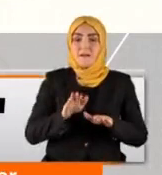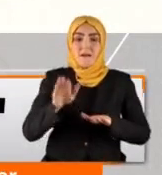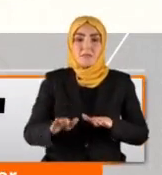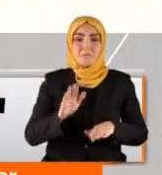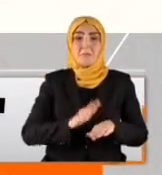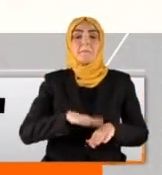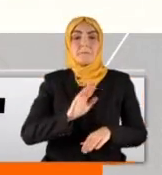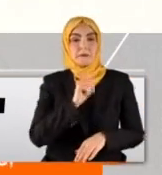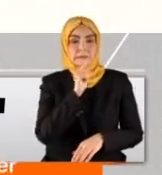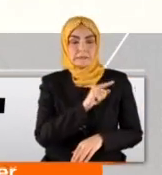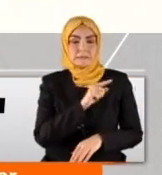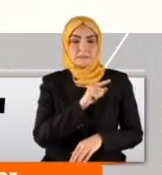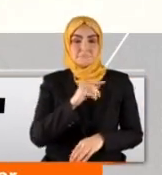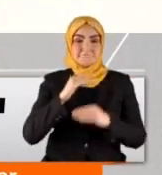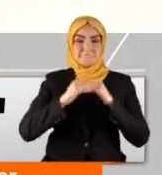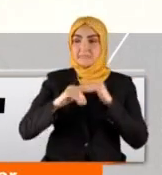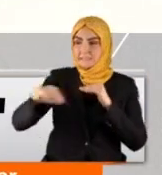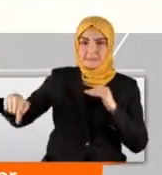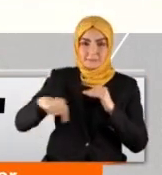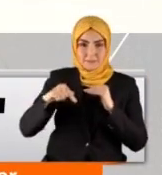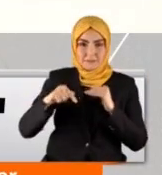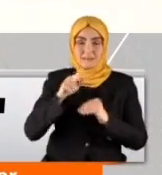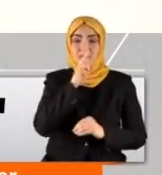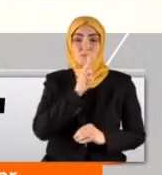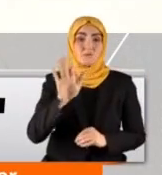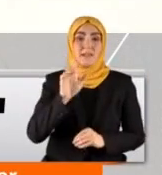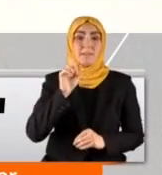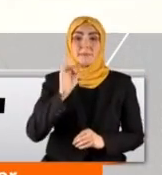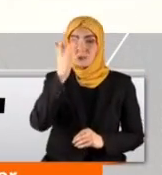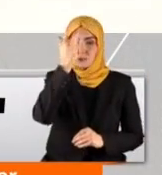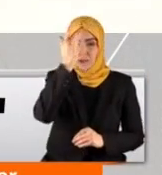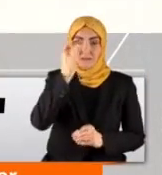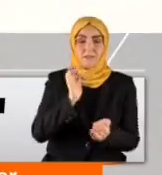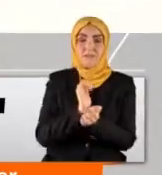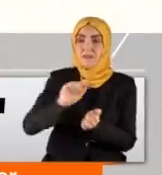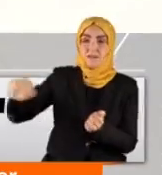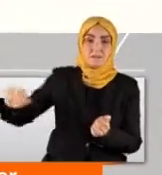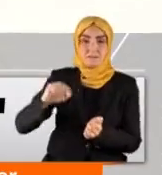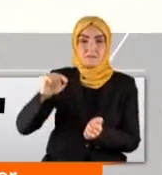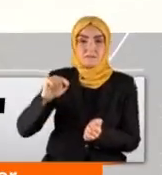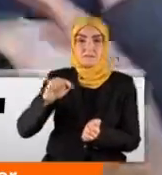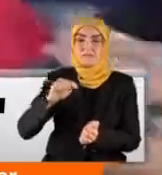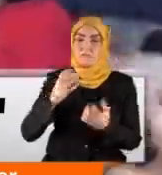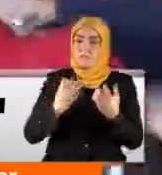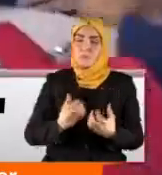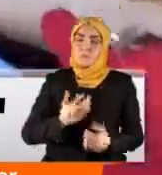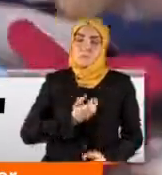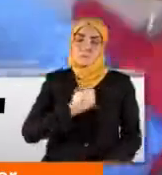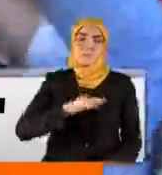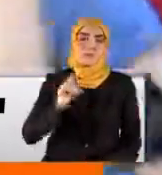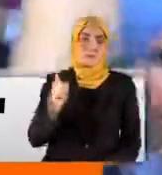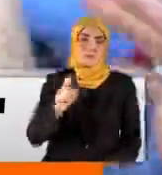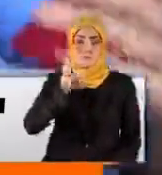atılmaması milletimizi ve 251 şehidimizin ailesini derinden yaralamıştır.